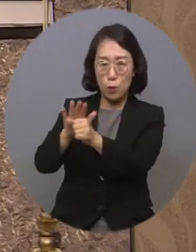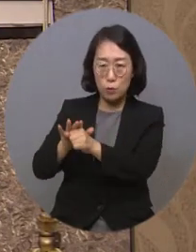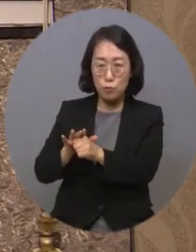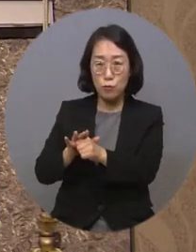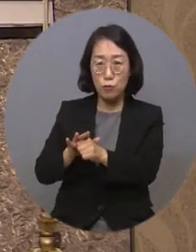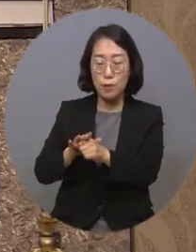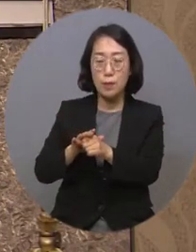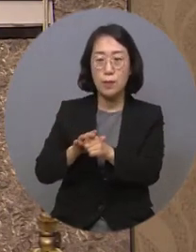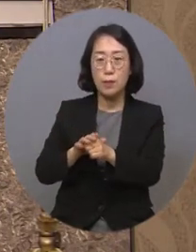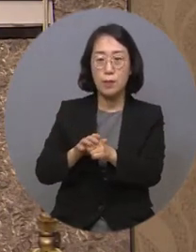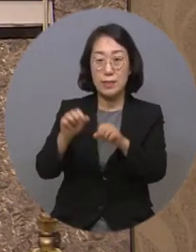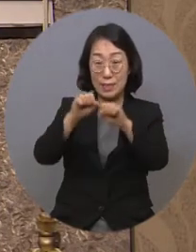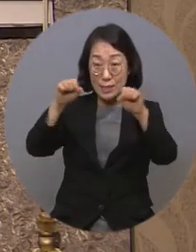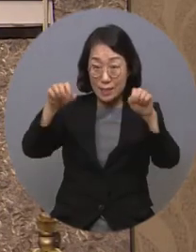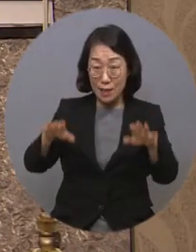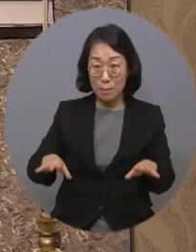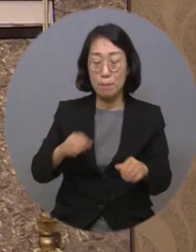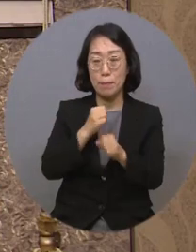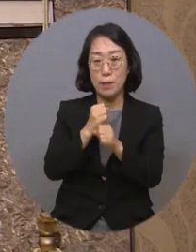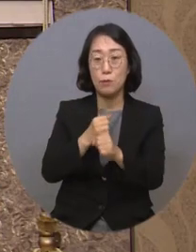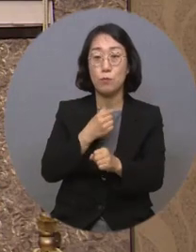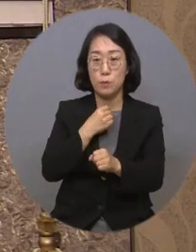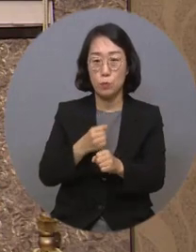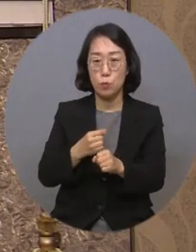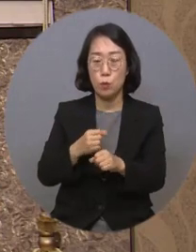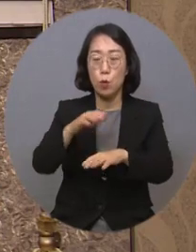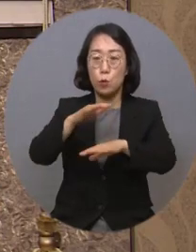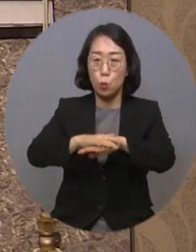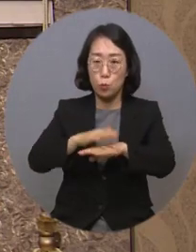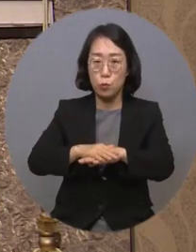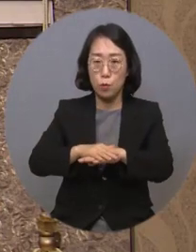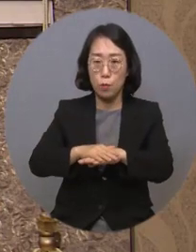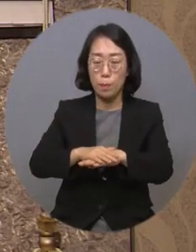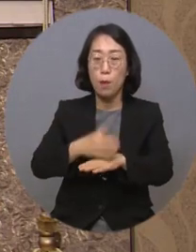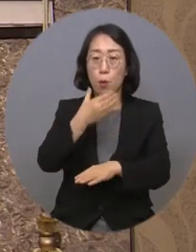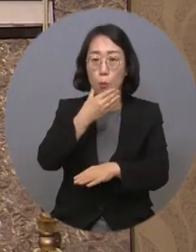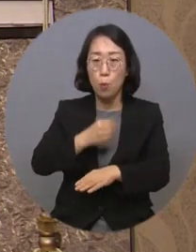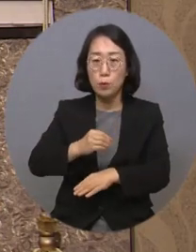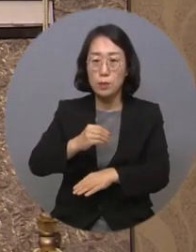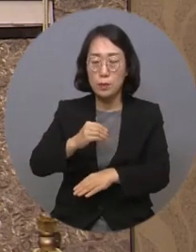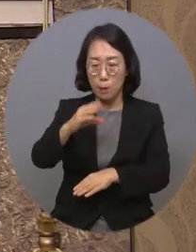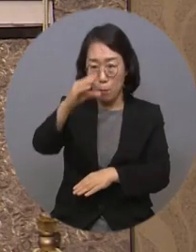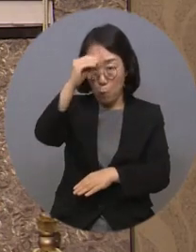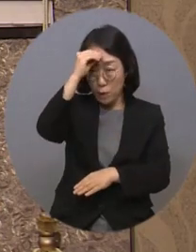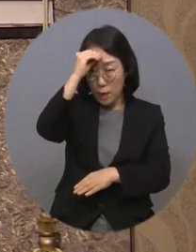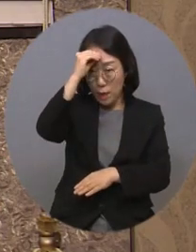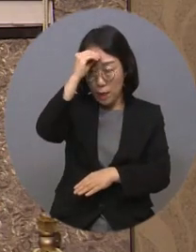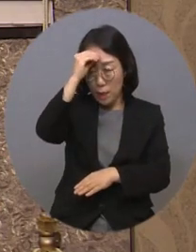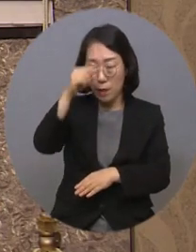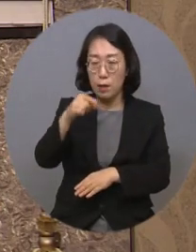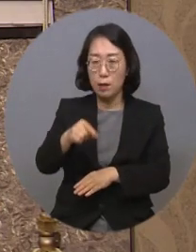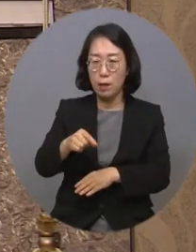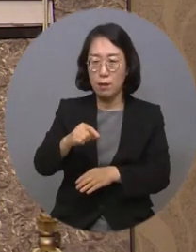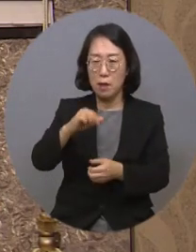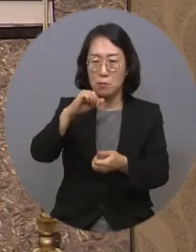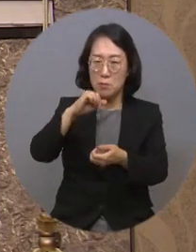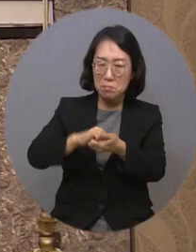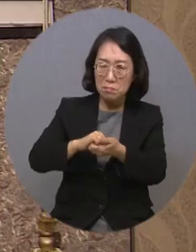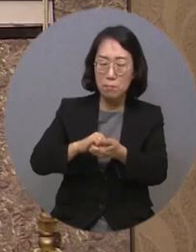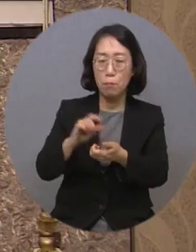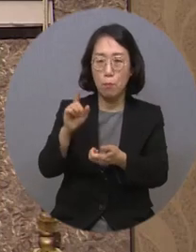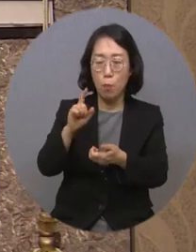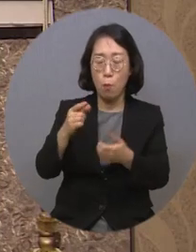또 가능하다면 제가 아까 농촌복지 모델을 이야기를 했는데 네. 뭐 농촌복지 모델이라는 게 어떤 학문적으로 정의가 돼 있는 게 아니고요.